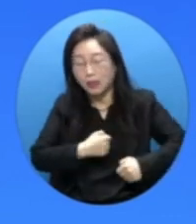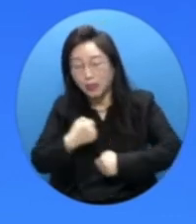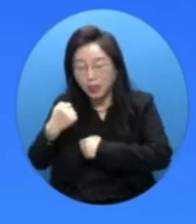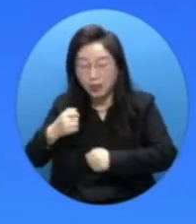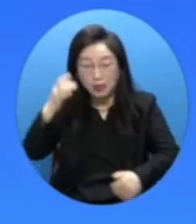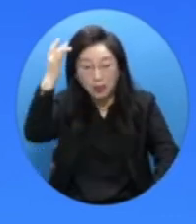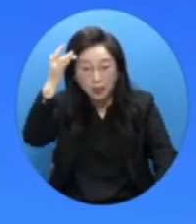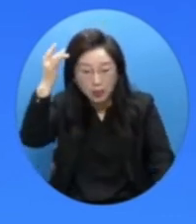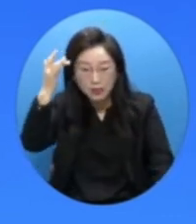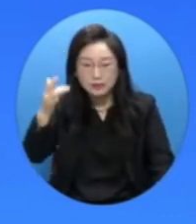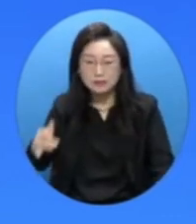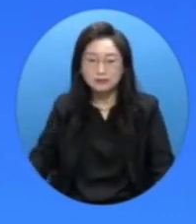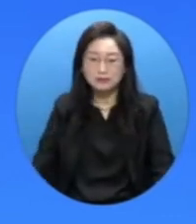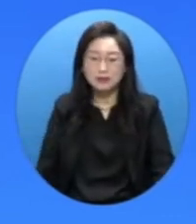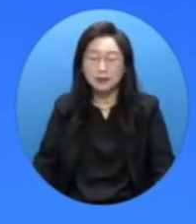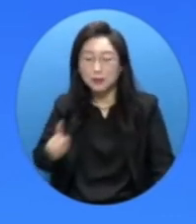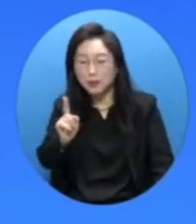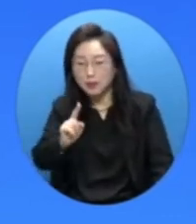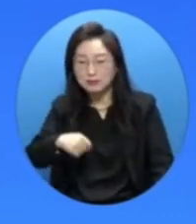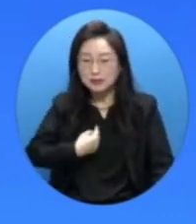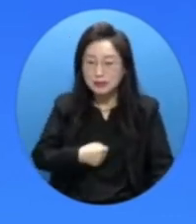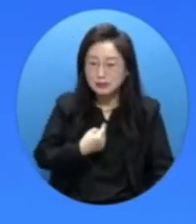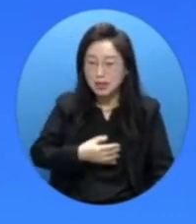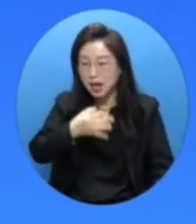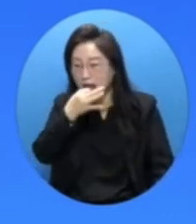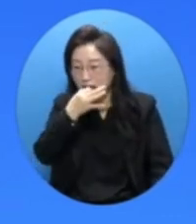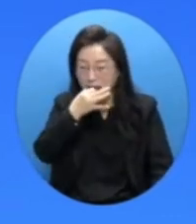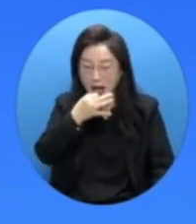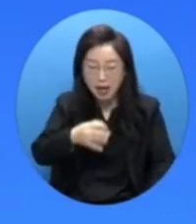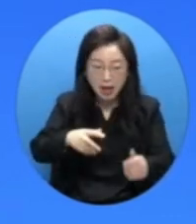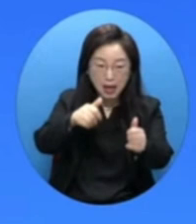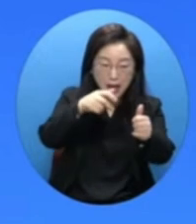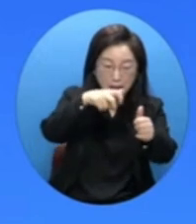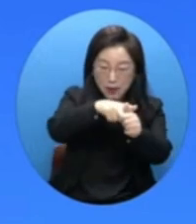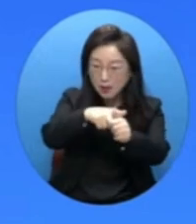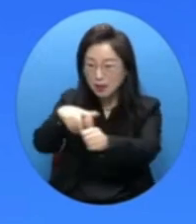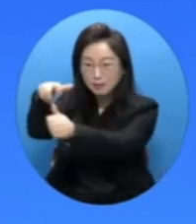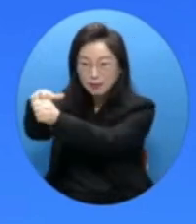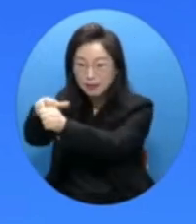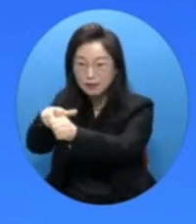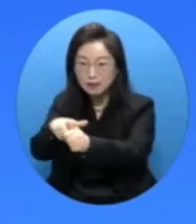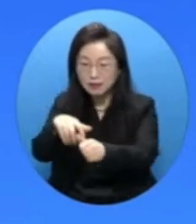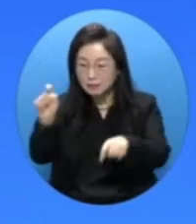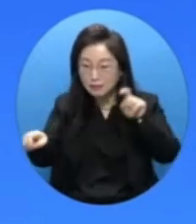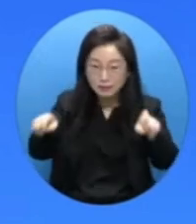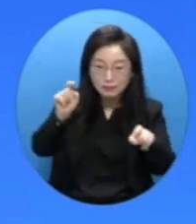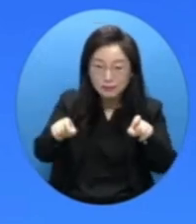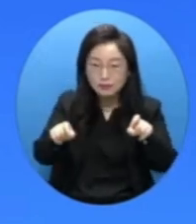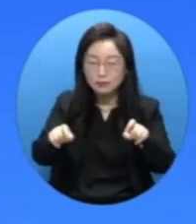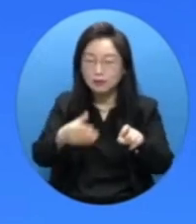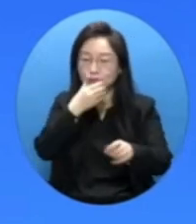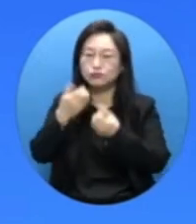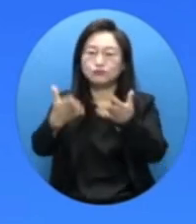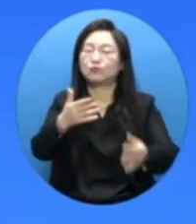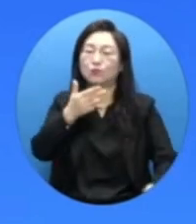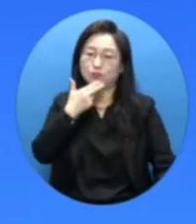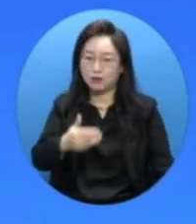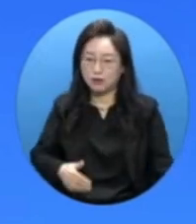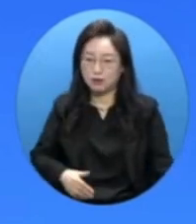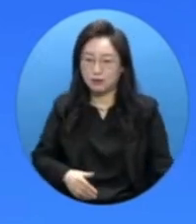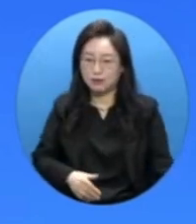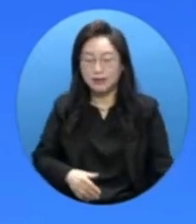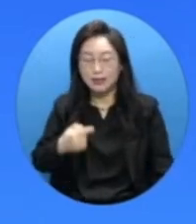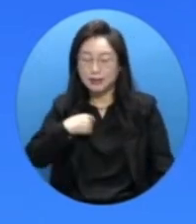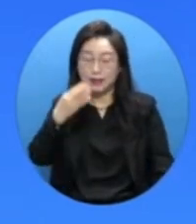피고 꾀를 부리고 자기 인간의 유익을 따라이 사람에게 갔다 하는 사람에게 복을 주시지 않습니다 잠시 잠깐